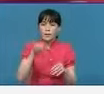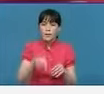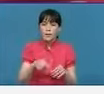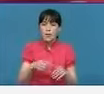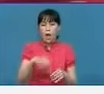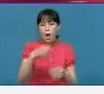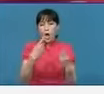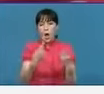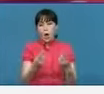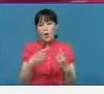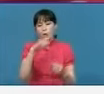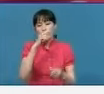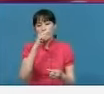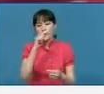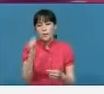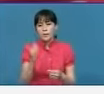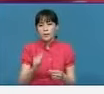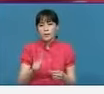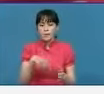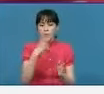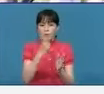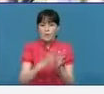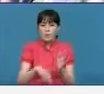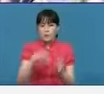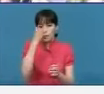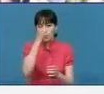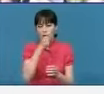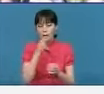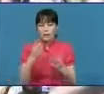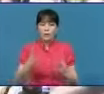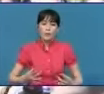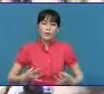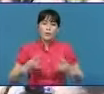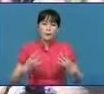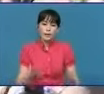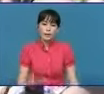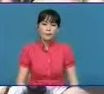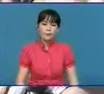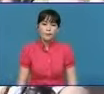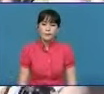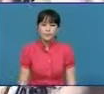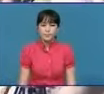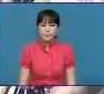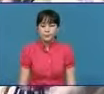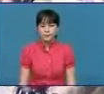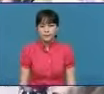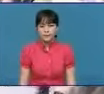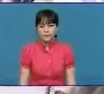ұлы жеңістің 70 жылдығымен құттықтады. Саттар Есімбеков, Әли Мәлік, Олжас Байтуов, оңтүстік ақпарат.